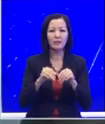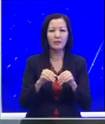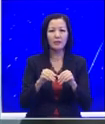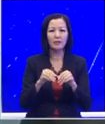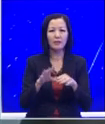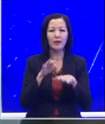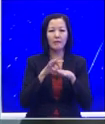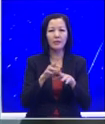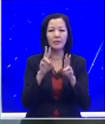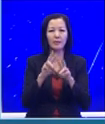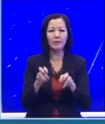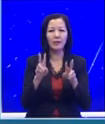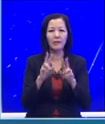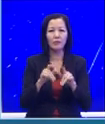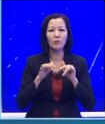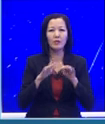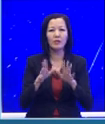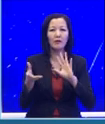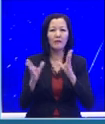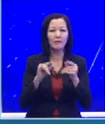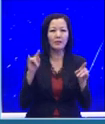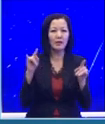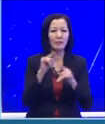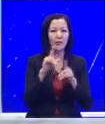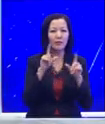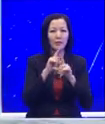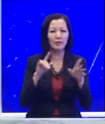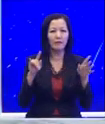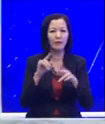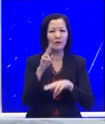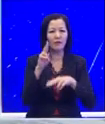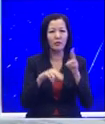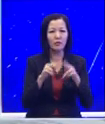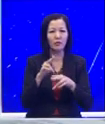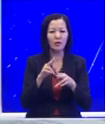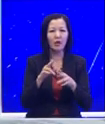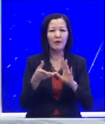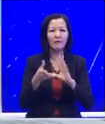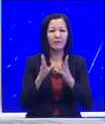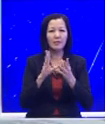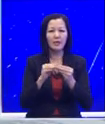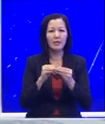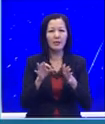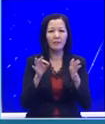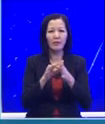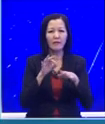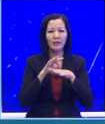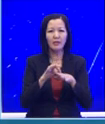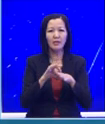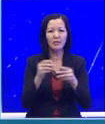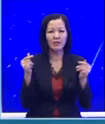квалифицированными специалистами. Провести проверку деятельности всех авиакомпаний и объектов авиационной инфраструктуры в целях проведения